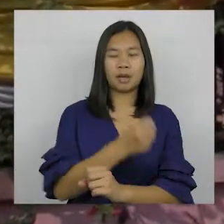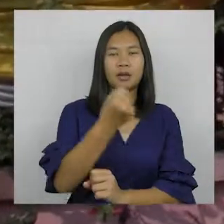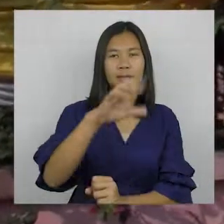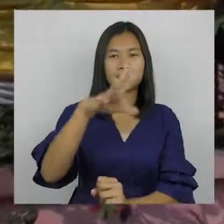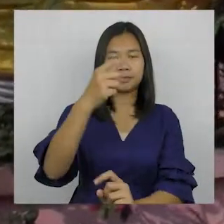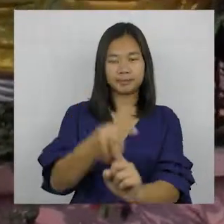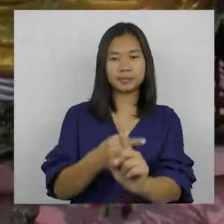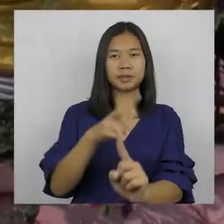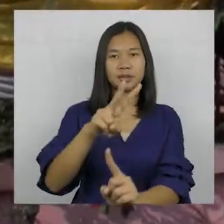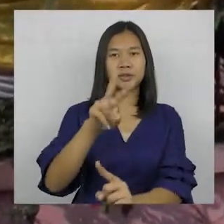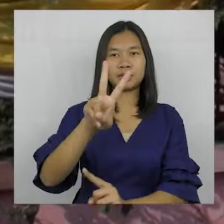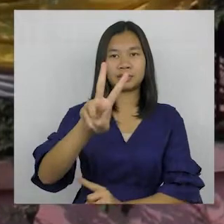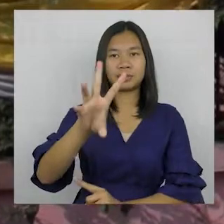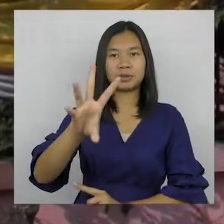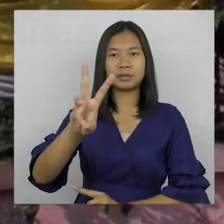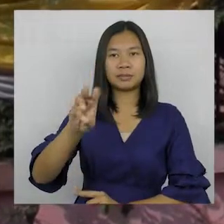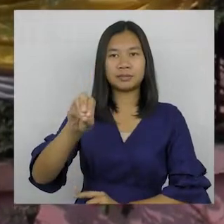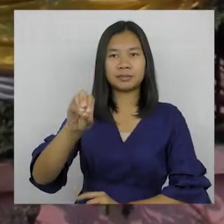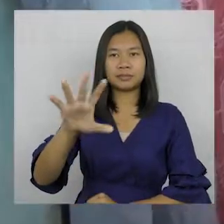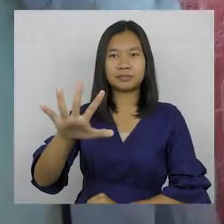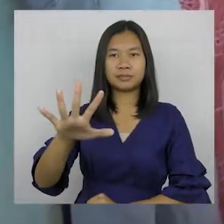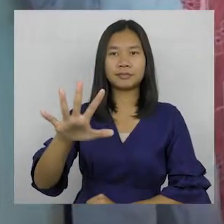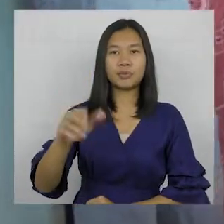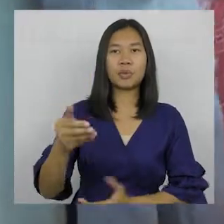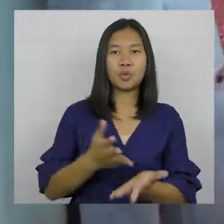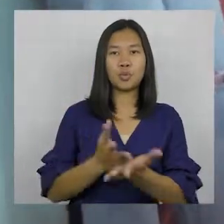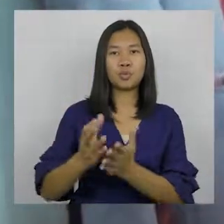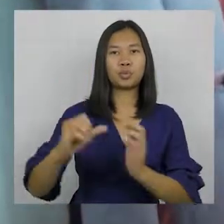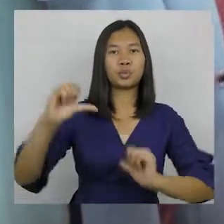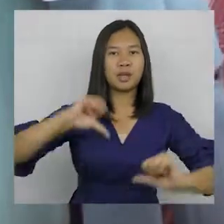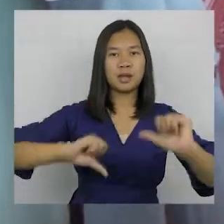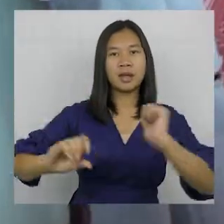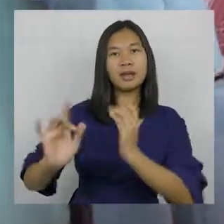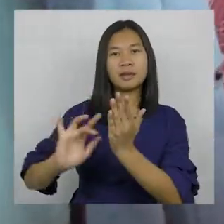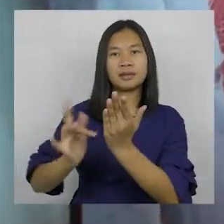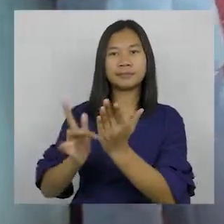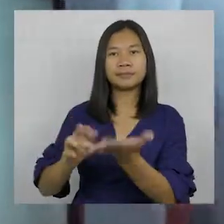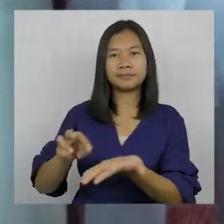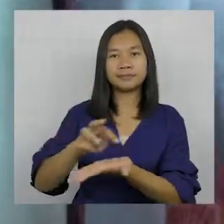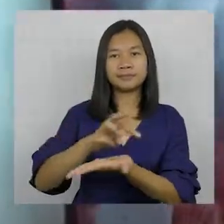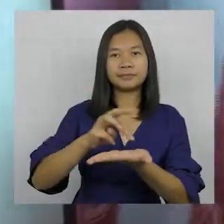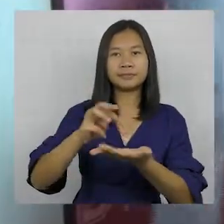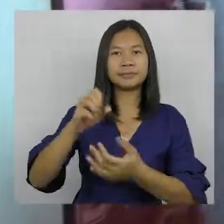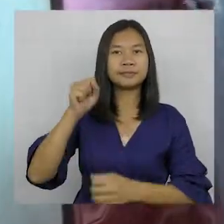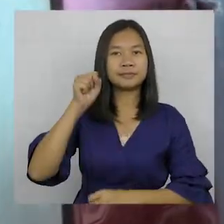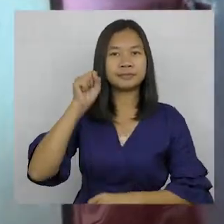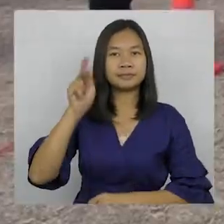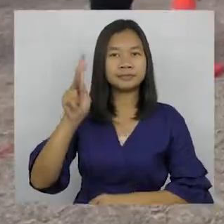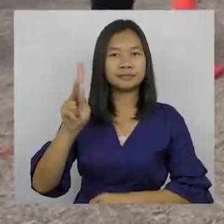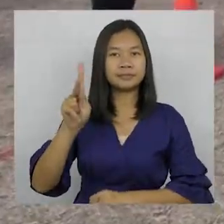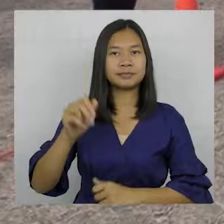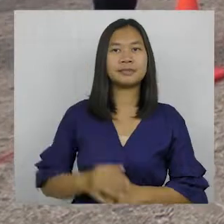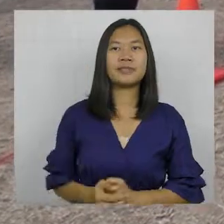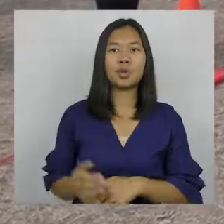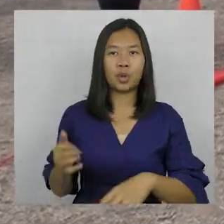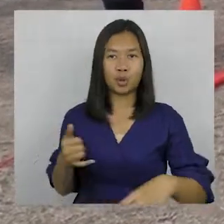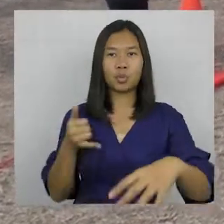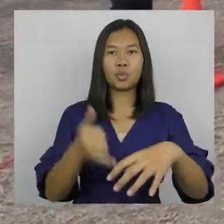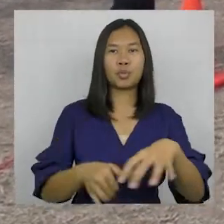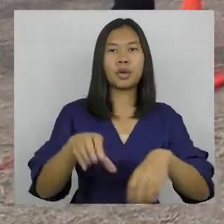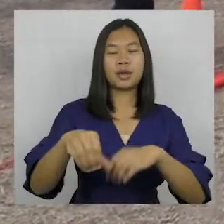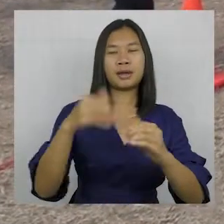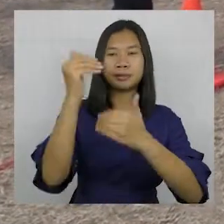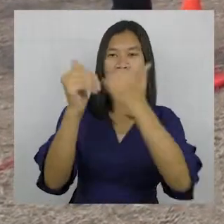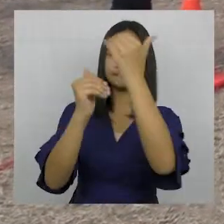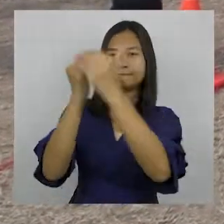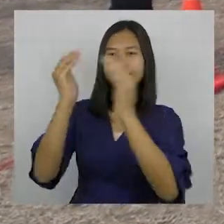วันที่15กุมภาพันธ์2565คณะวิทยาศาสตร์และเทคโนโลยีมหาวิทยาลัยราชภัฏสกลนครลงพื้นที่จัดกิจ